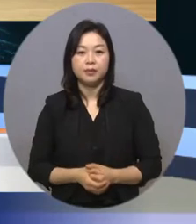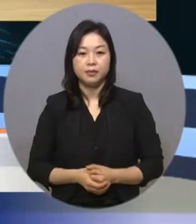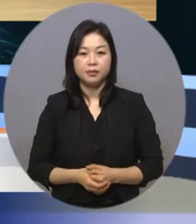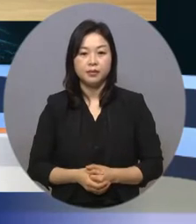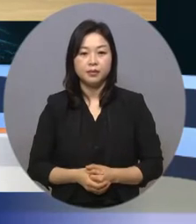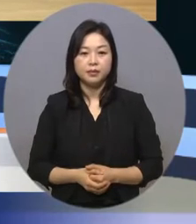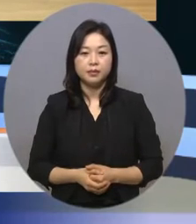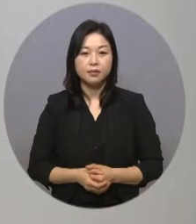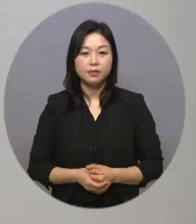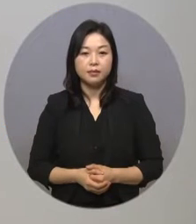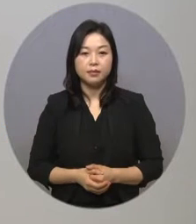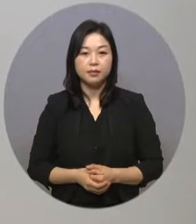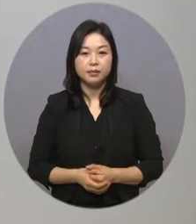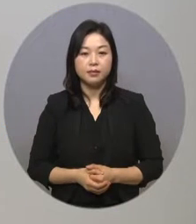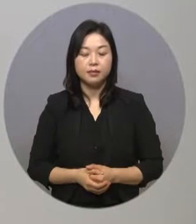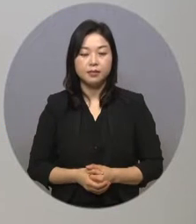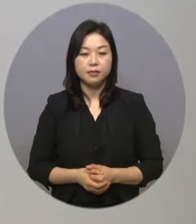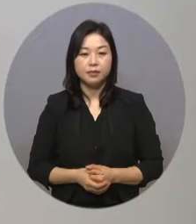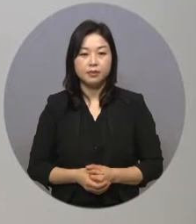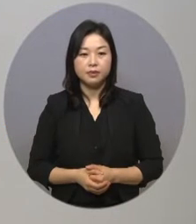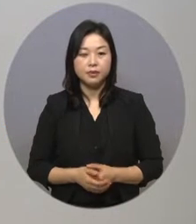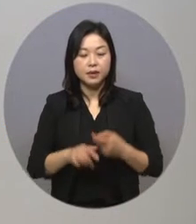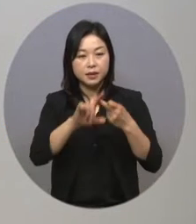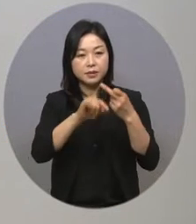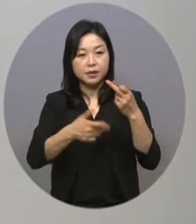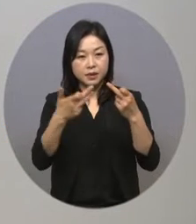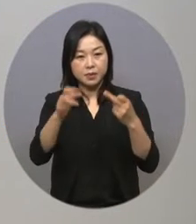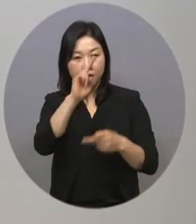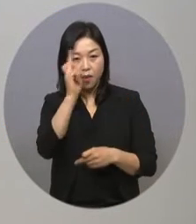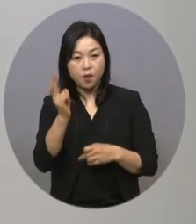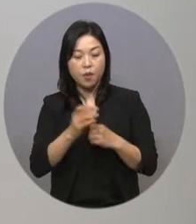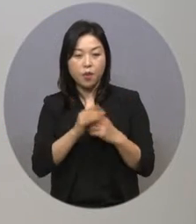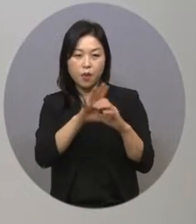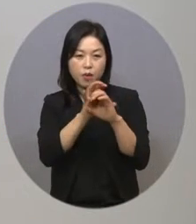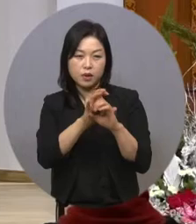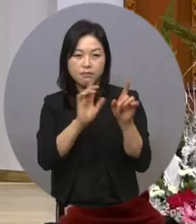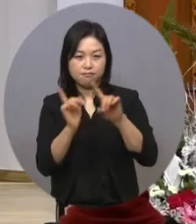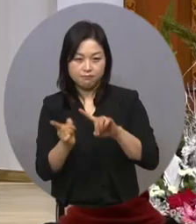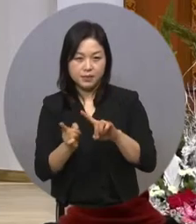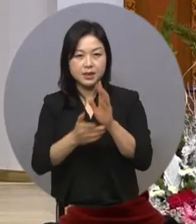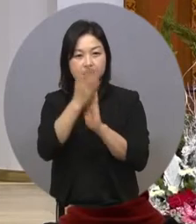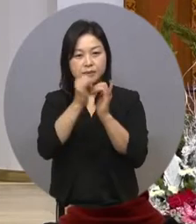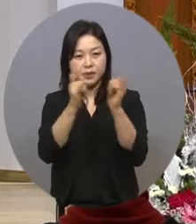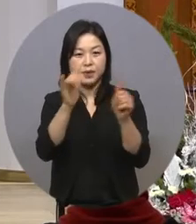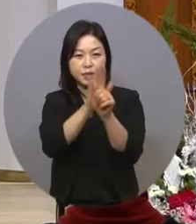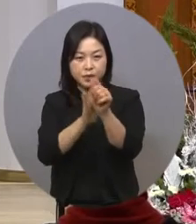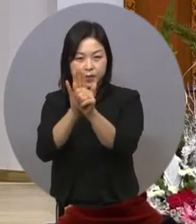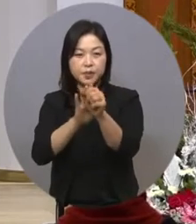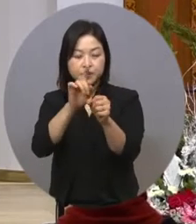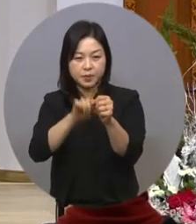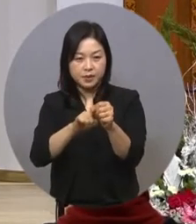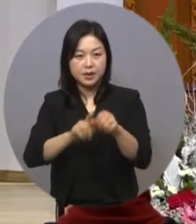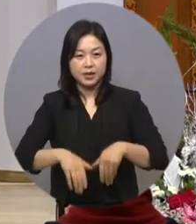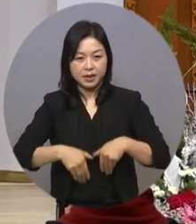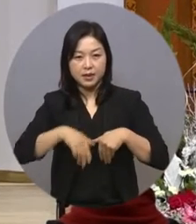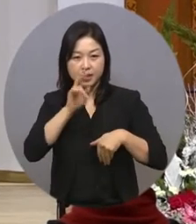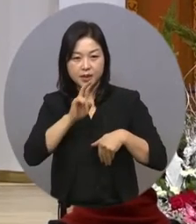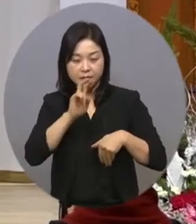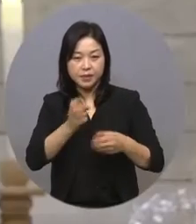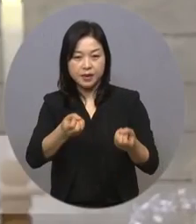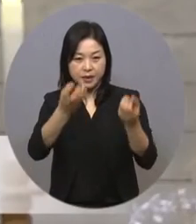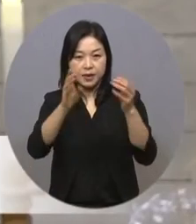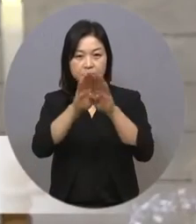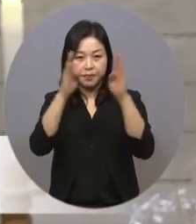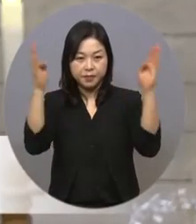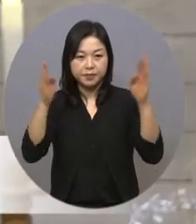다녀왔습니다. 지난 18일 오후 코로나19에 지친 시민들을 위로하기 위한 훈훈한 음악회가